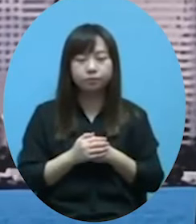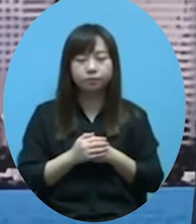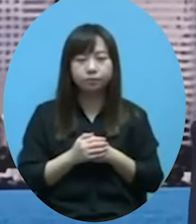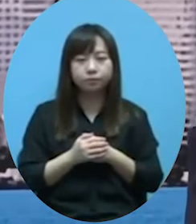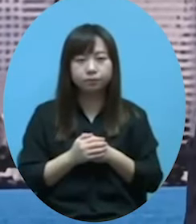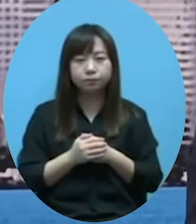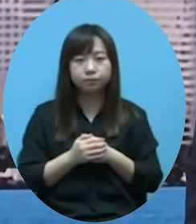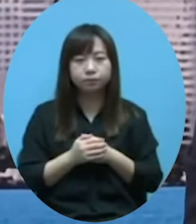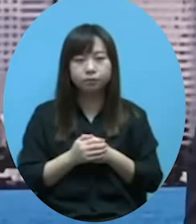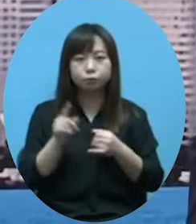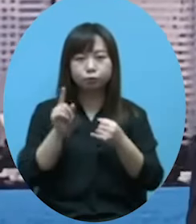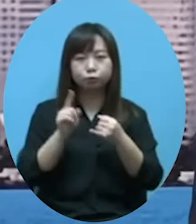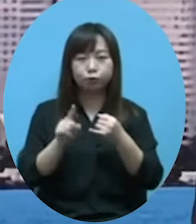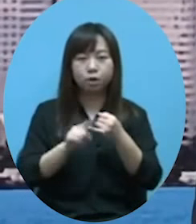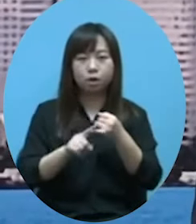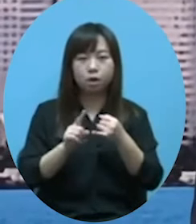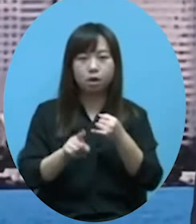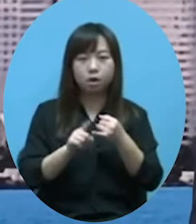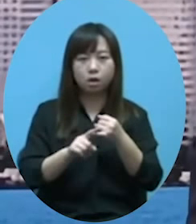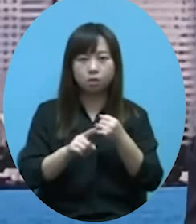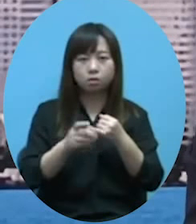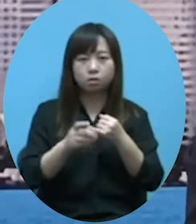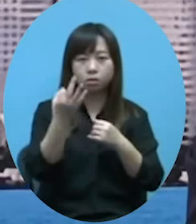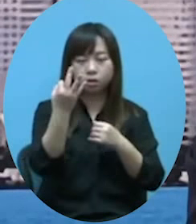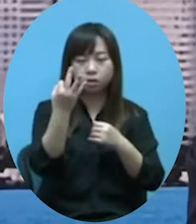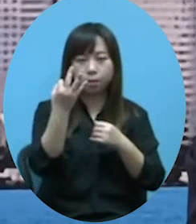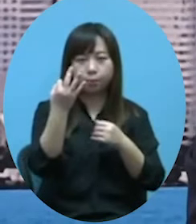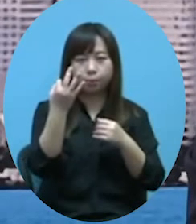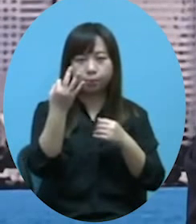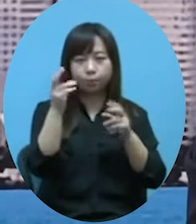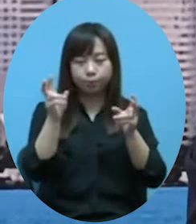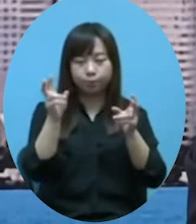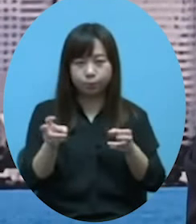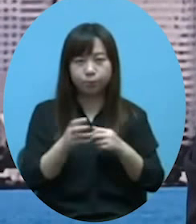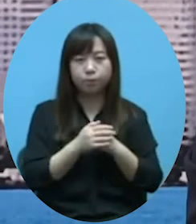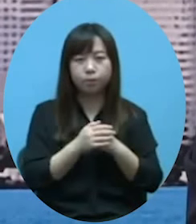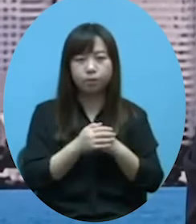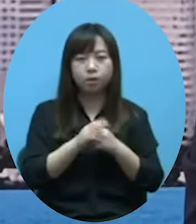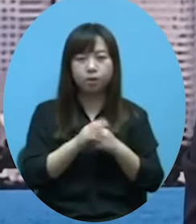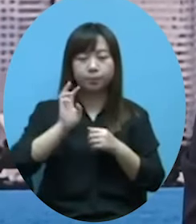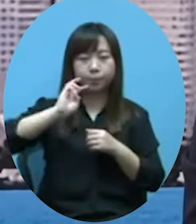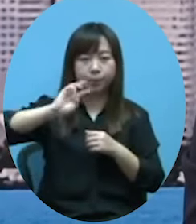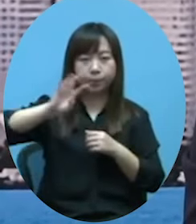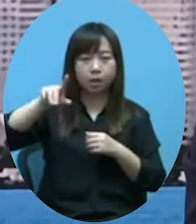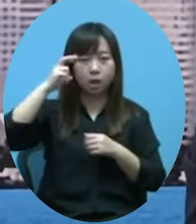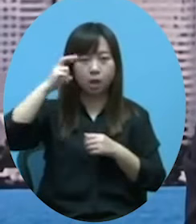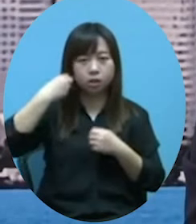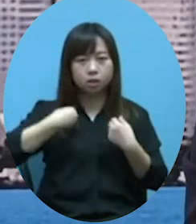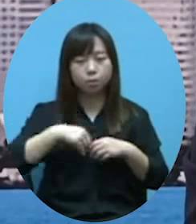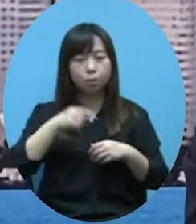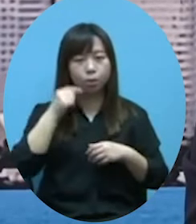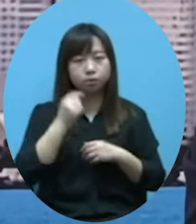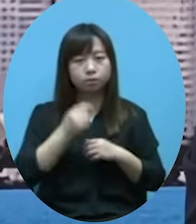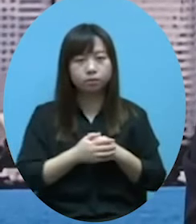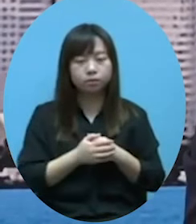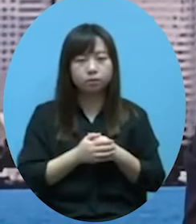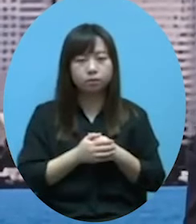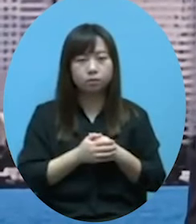好我們最後回答三條不如看看最後面那個黑色衣服的位那那